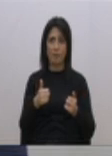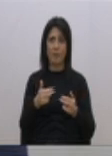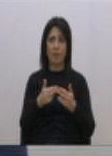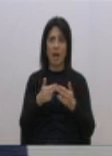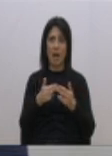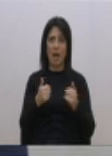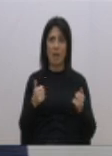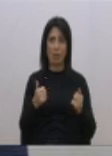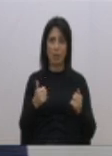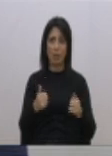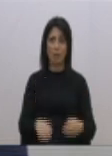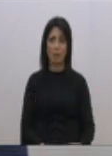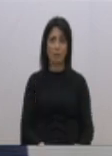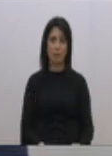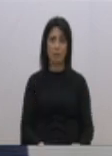აღიარებულია